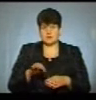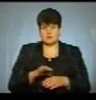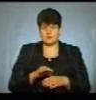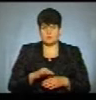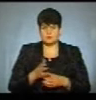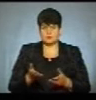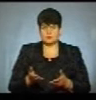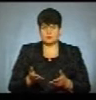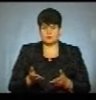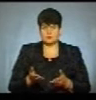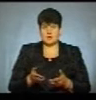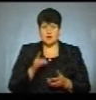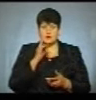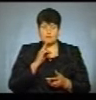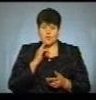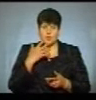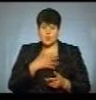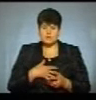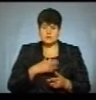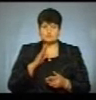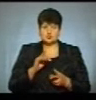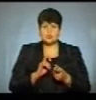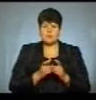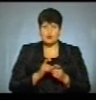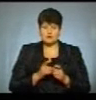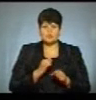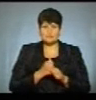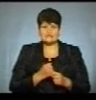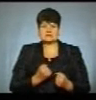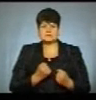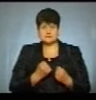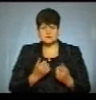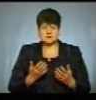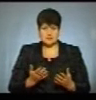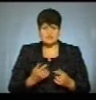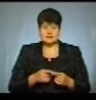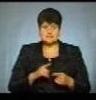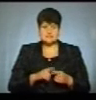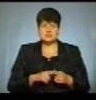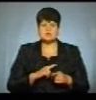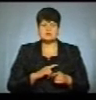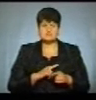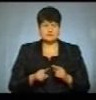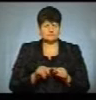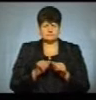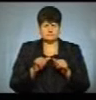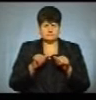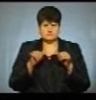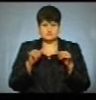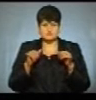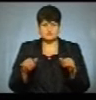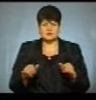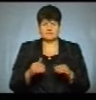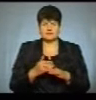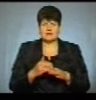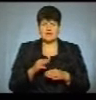поки організм почне боротися, виробляти антитіла, звичайно, цей збудник швидко, надзвичайно розмножується, він